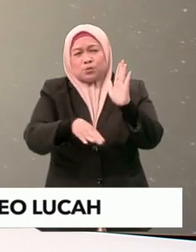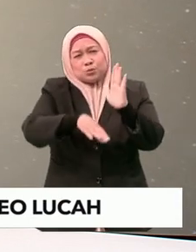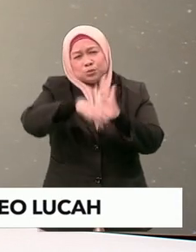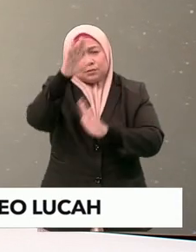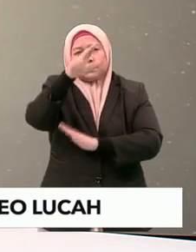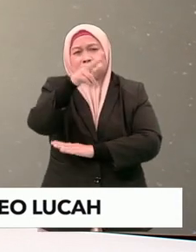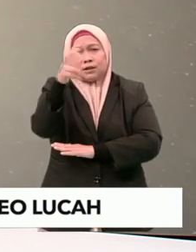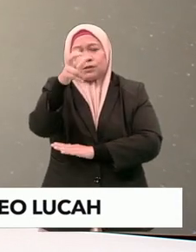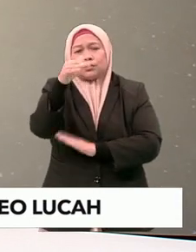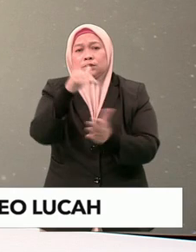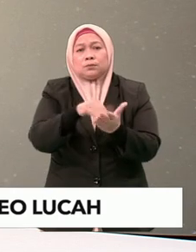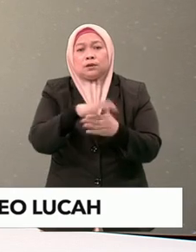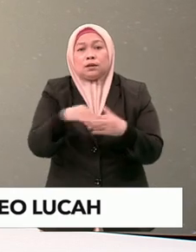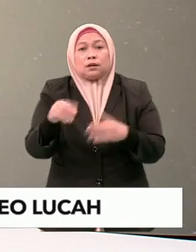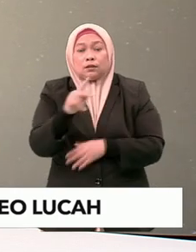300.000